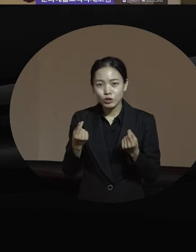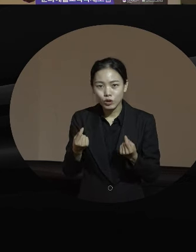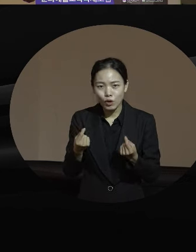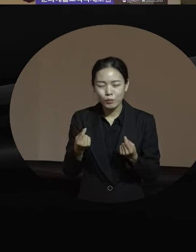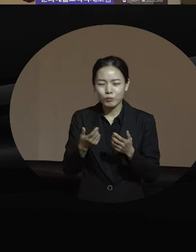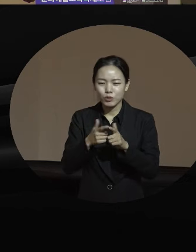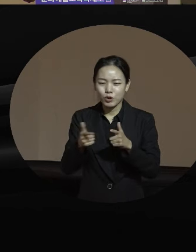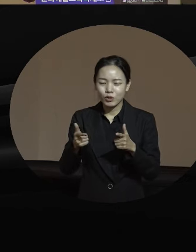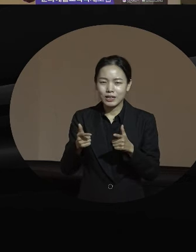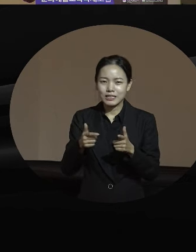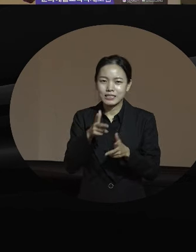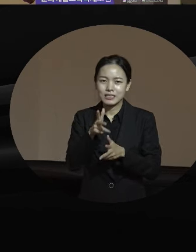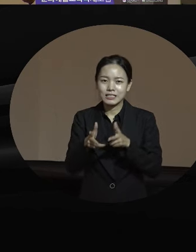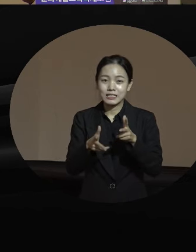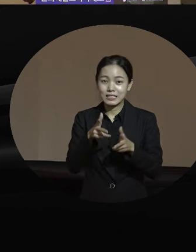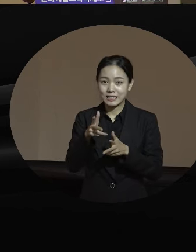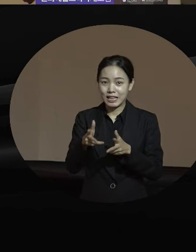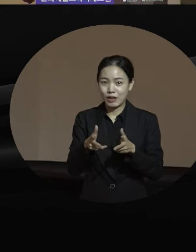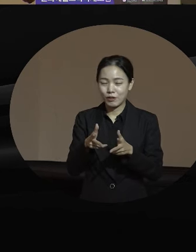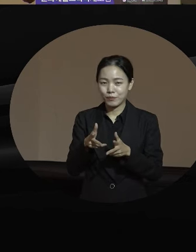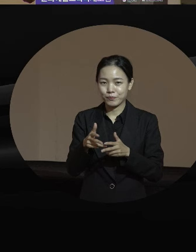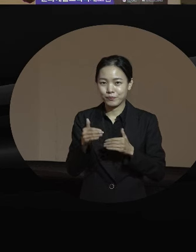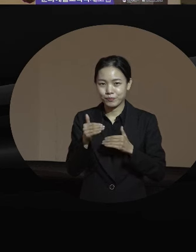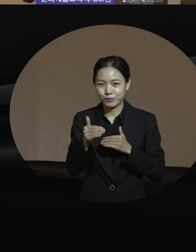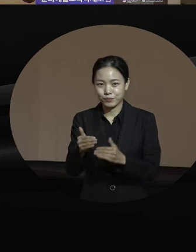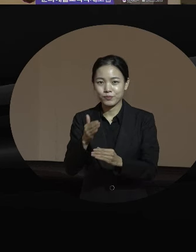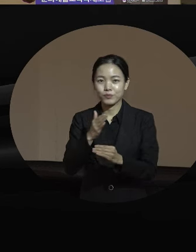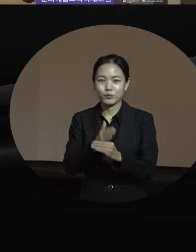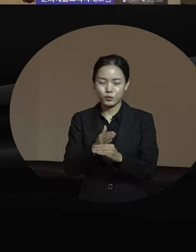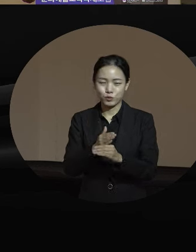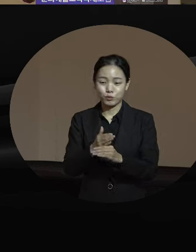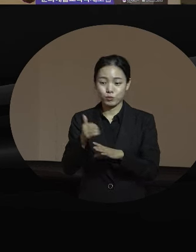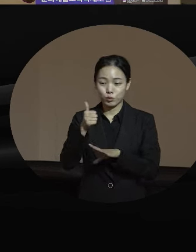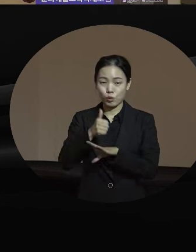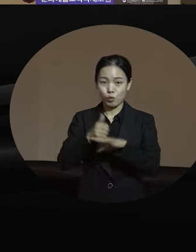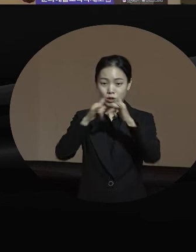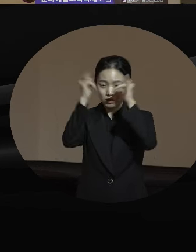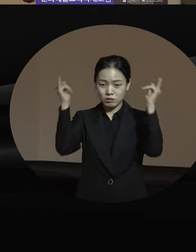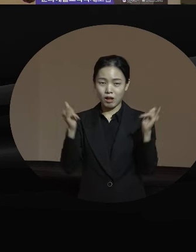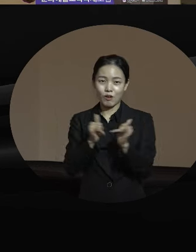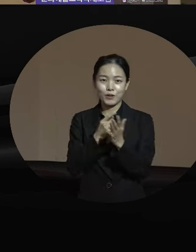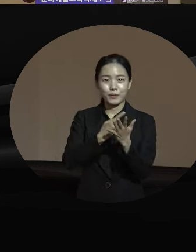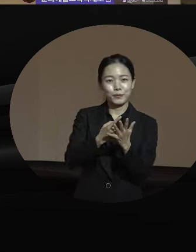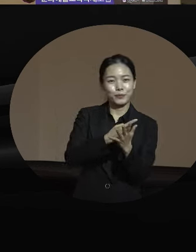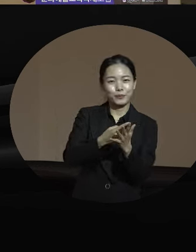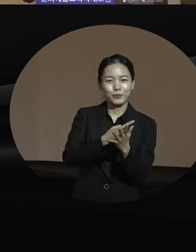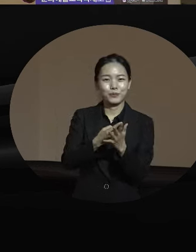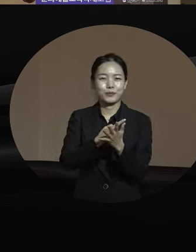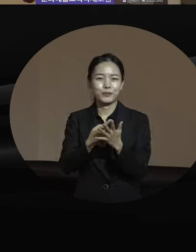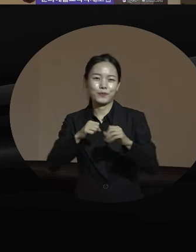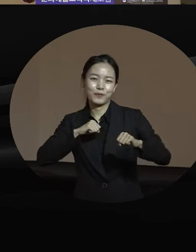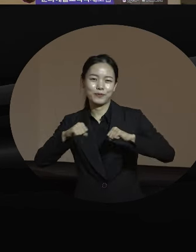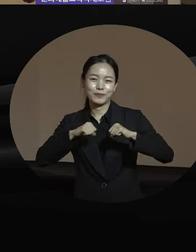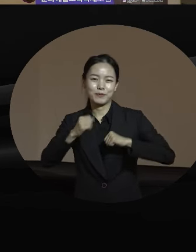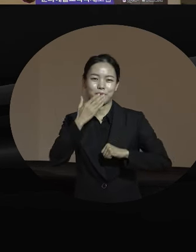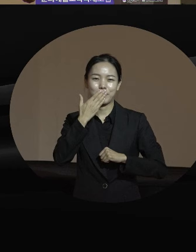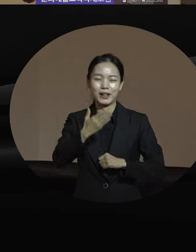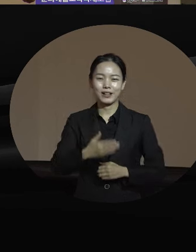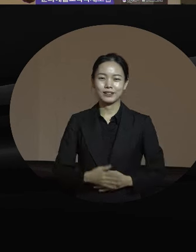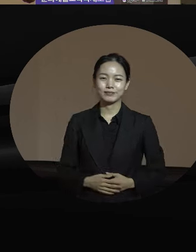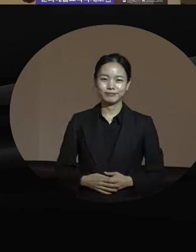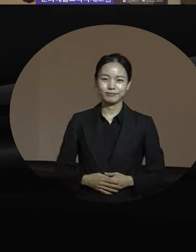프로젝트를 추진함으로써 사회적 가치를 실천하고 사회 통합에 기여하는 포용적 오케스트라 교육 플랫폼으로서 역할을 하고 있습니다.